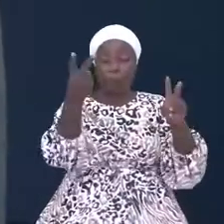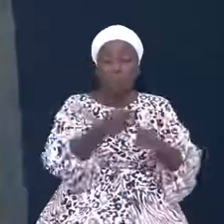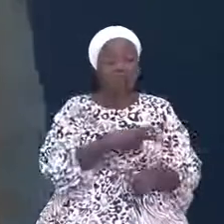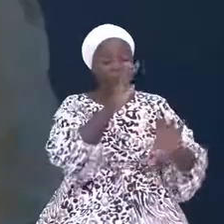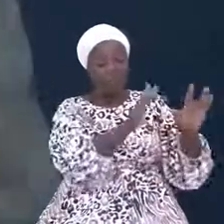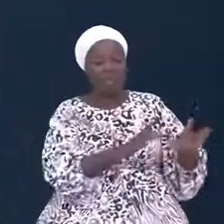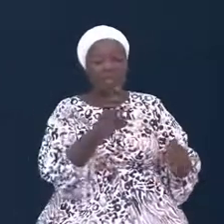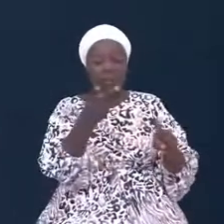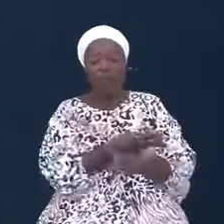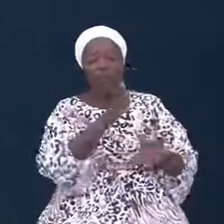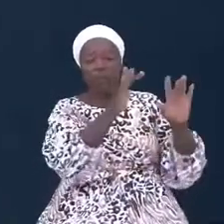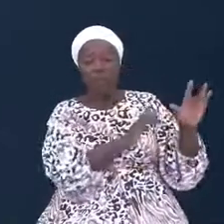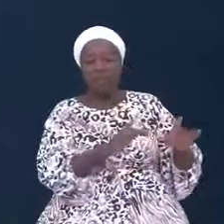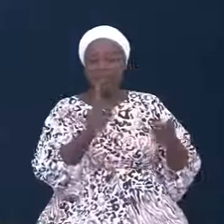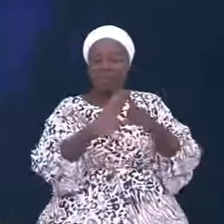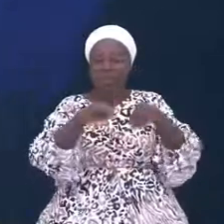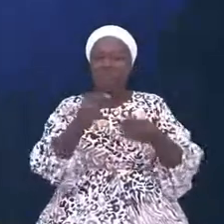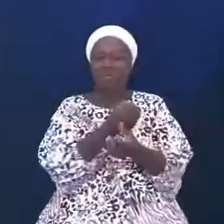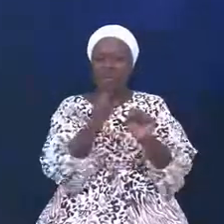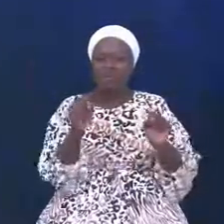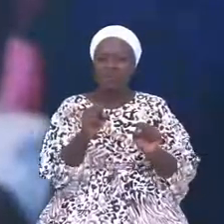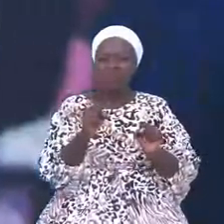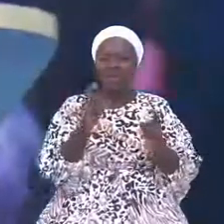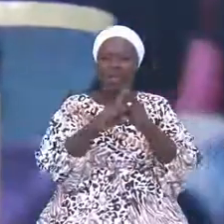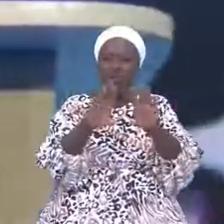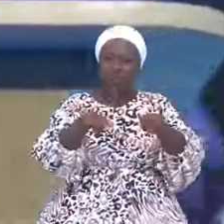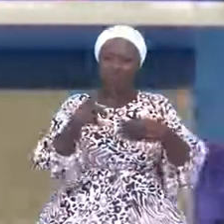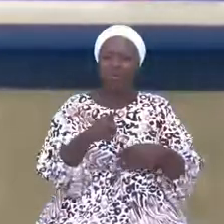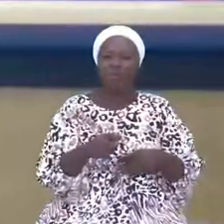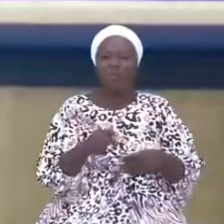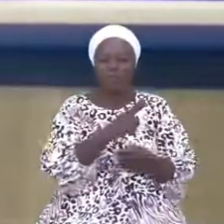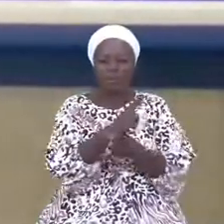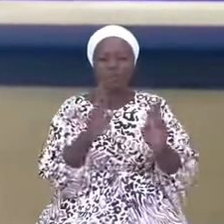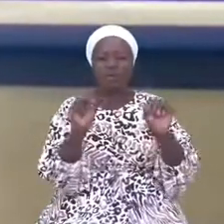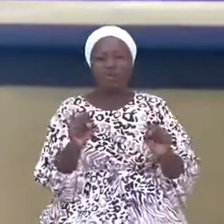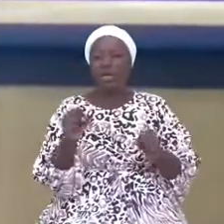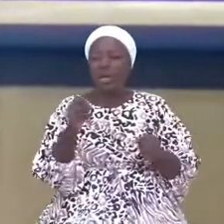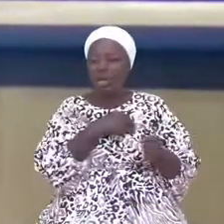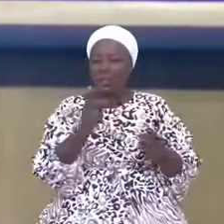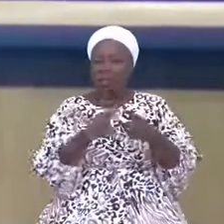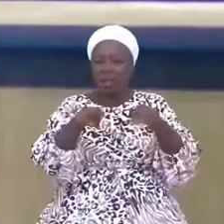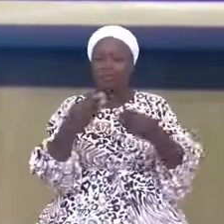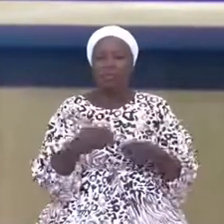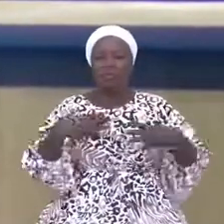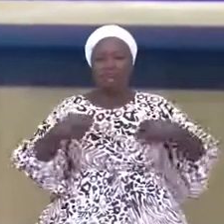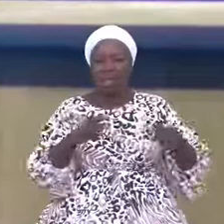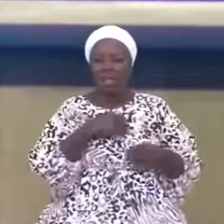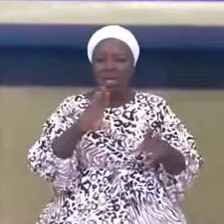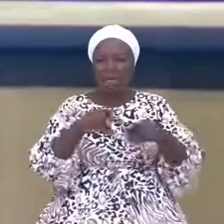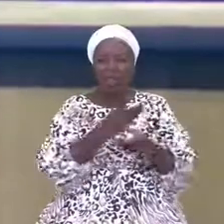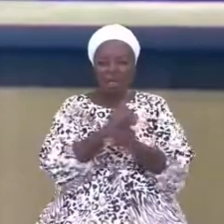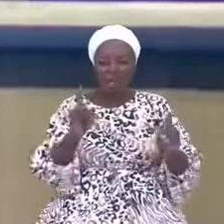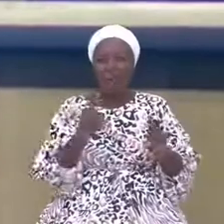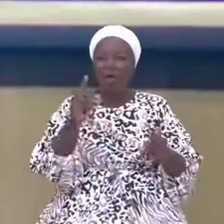miséricorde. La miséricorde multipliée, pour te donner le salut, pour te donner la rédemption,